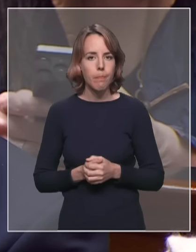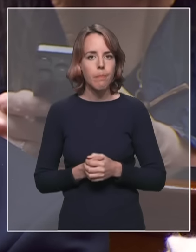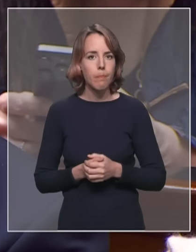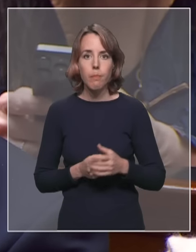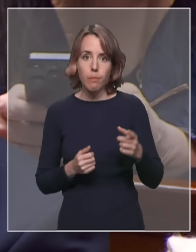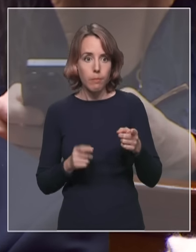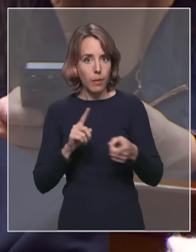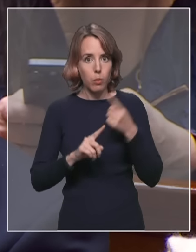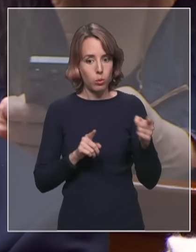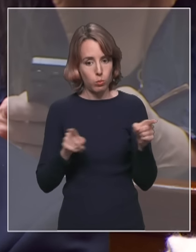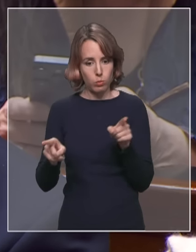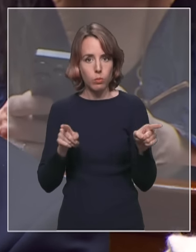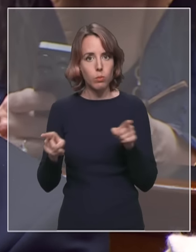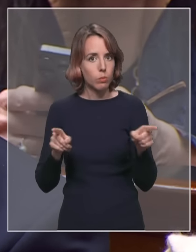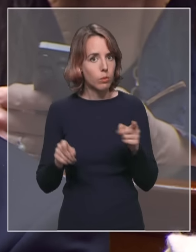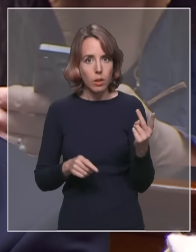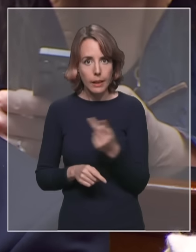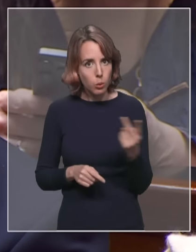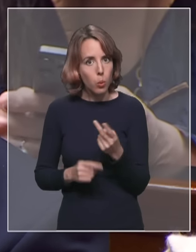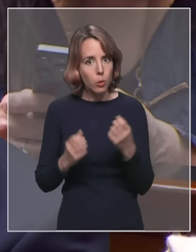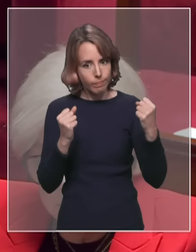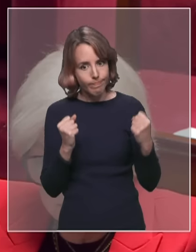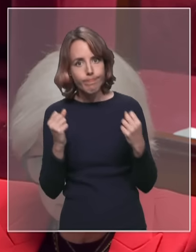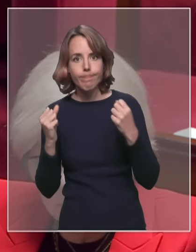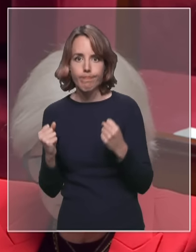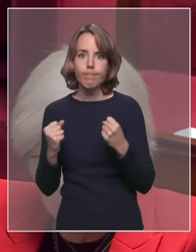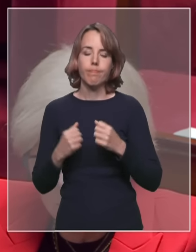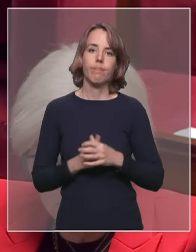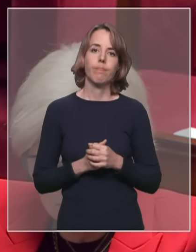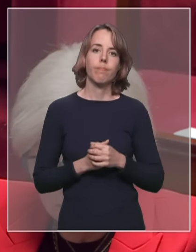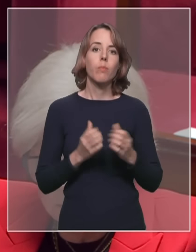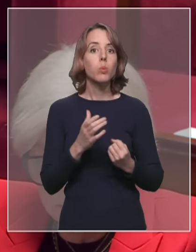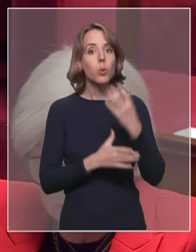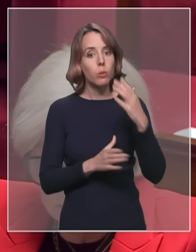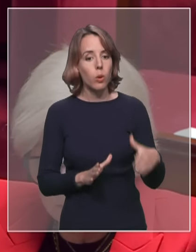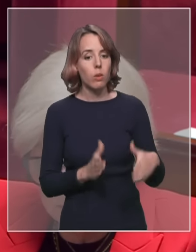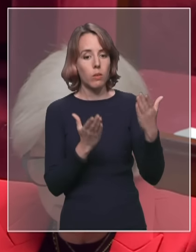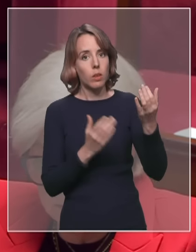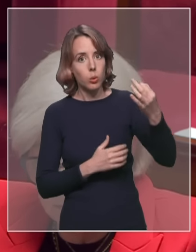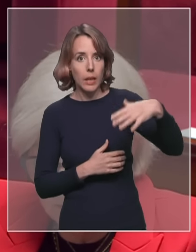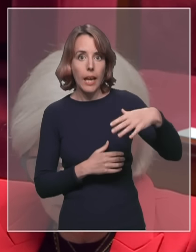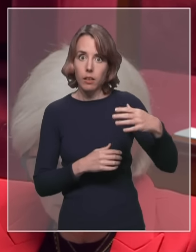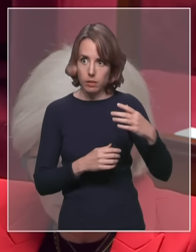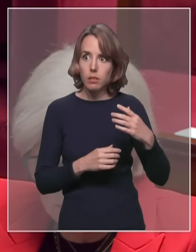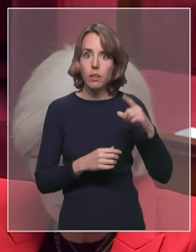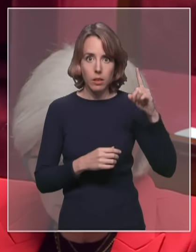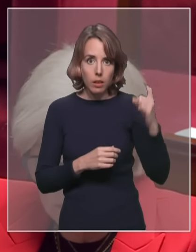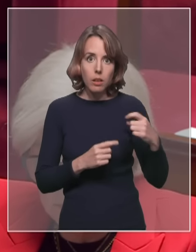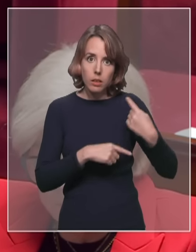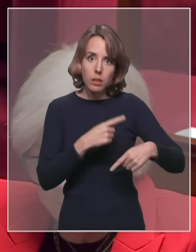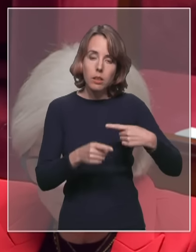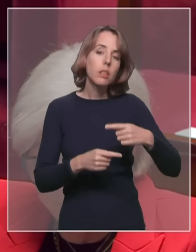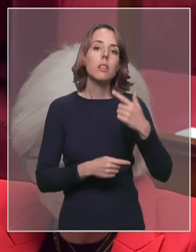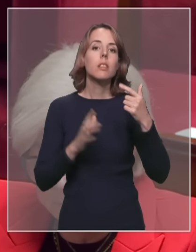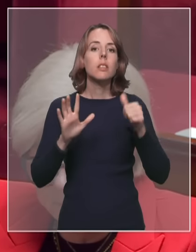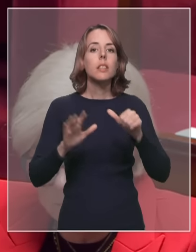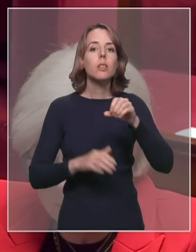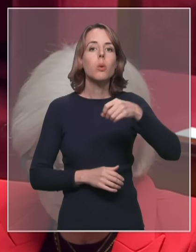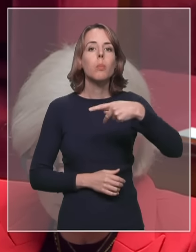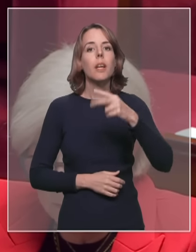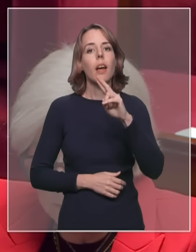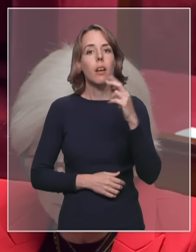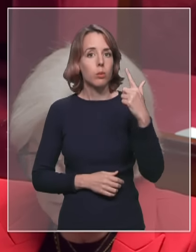deux jambes. Je le redis, la possibilité d'avoir des nouveaux parcs nucléaires est déjà en route. C'est 6 EPR2, 3 parcs